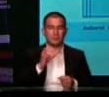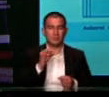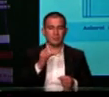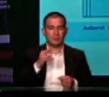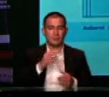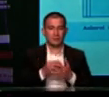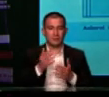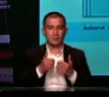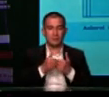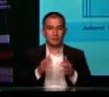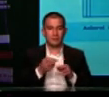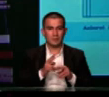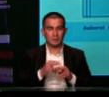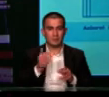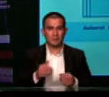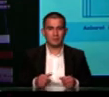ochiq kalitli usulda esa